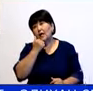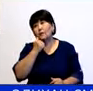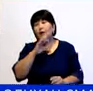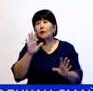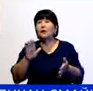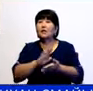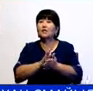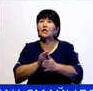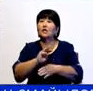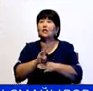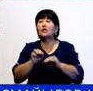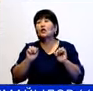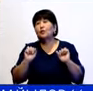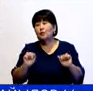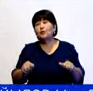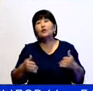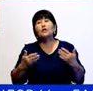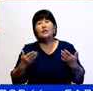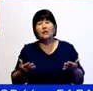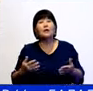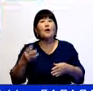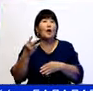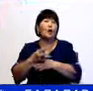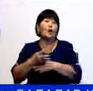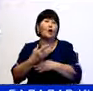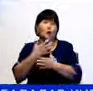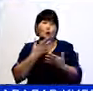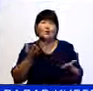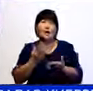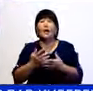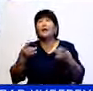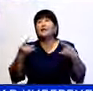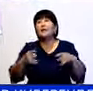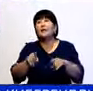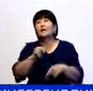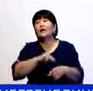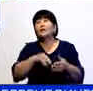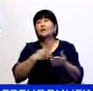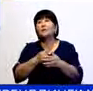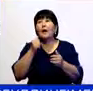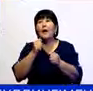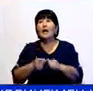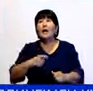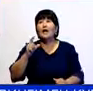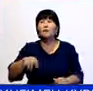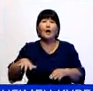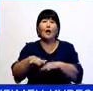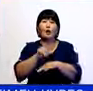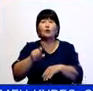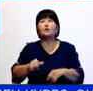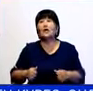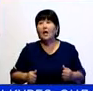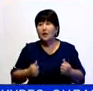жағдайын жасап, мүмкіндік жасап, көрсетіп атқанына. Ya, телеарнада қызмет атқаратын әр маман көрермен үшін тер